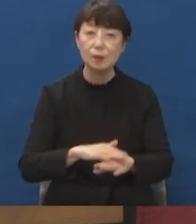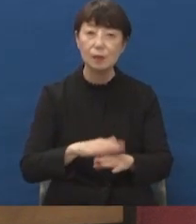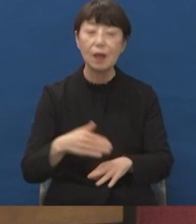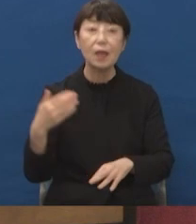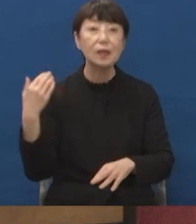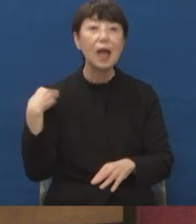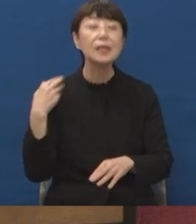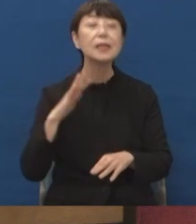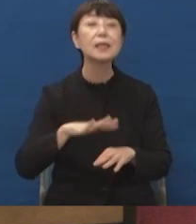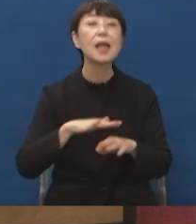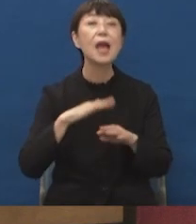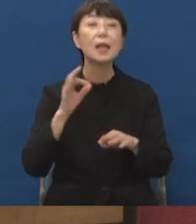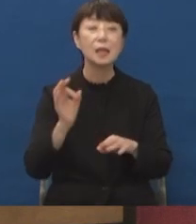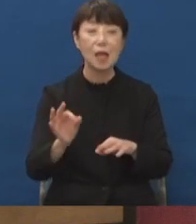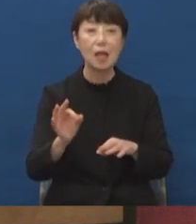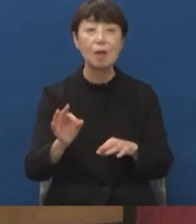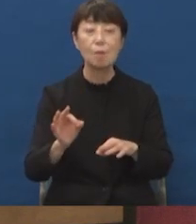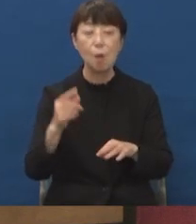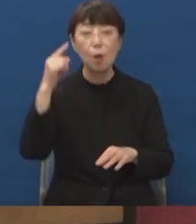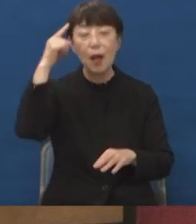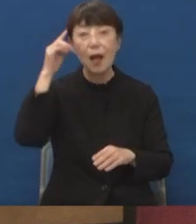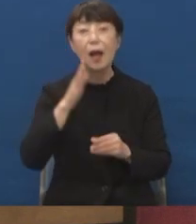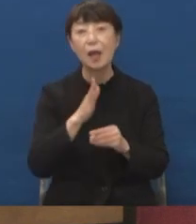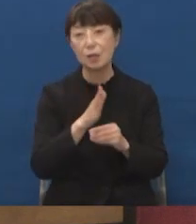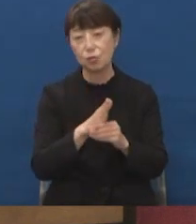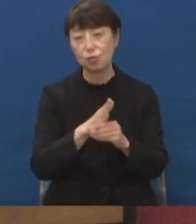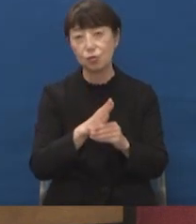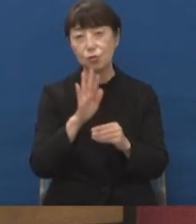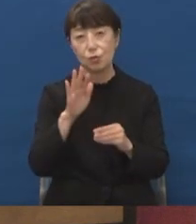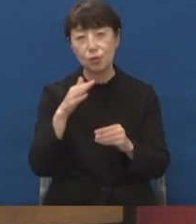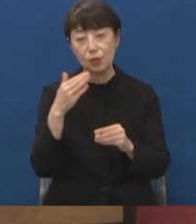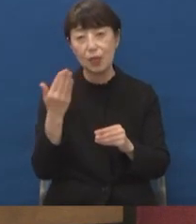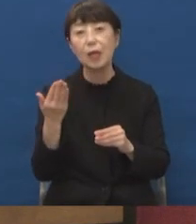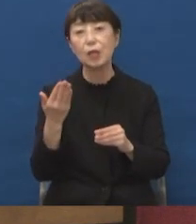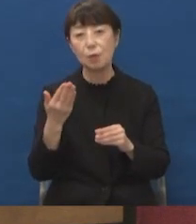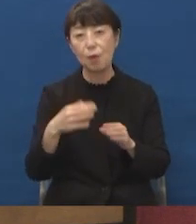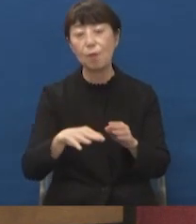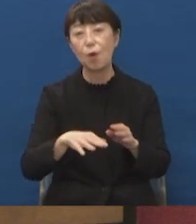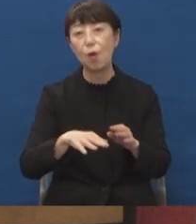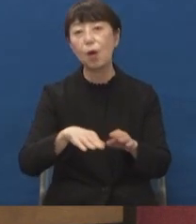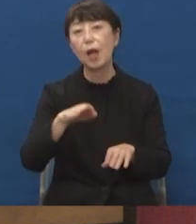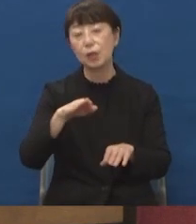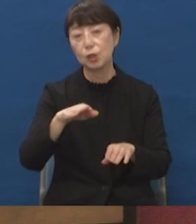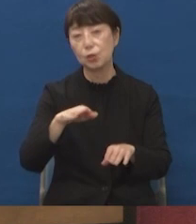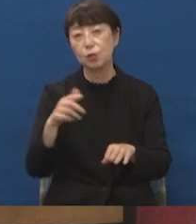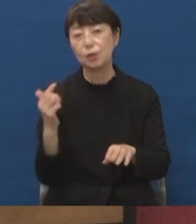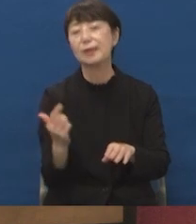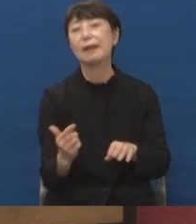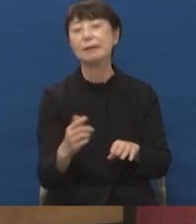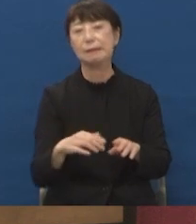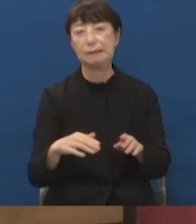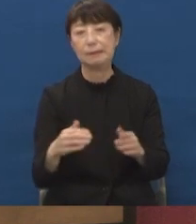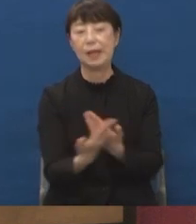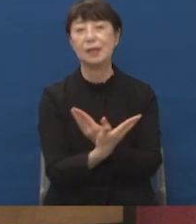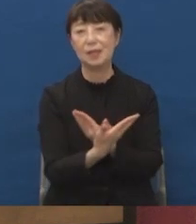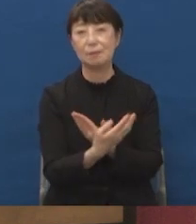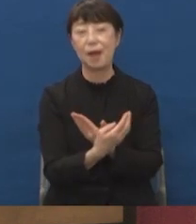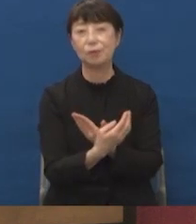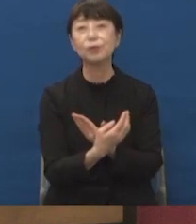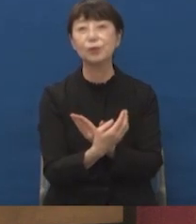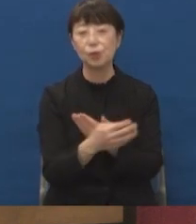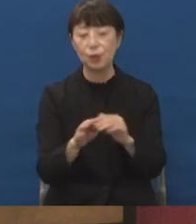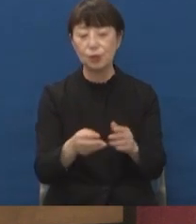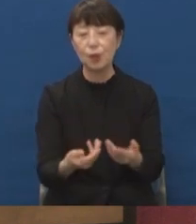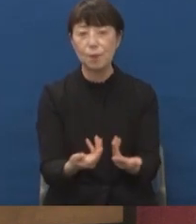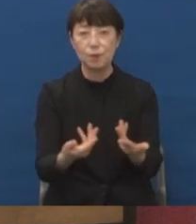等が検討されていることは、職務職階級を強化し、教職員間の教員評価や分断支